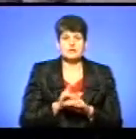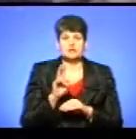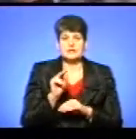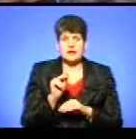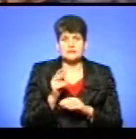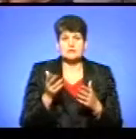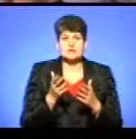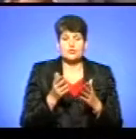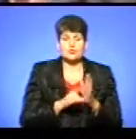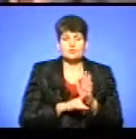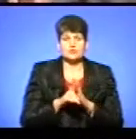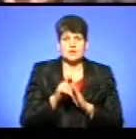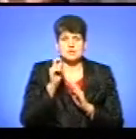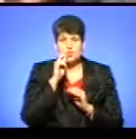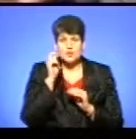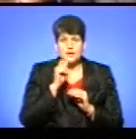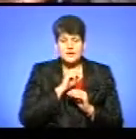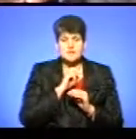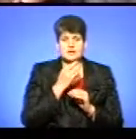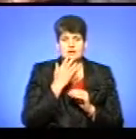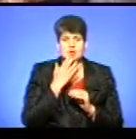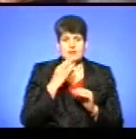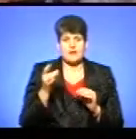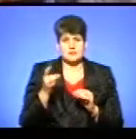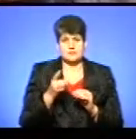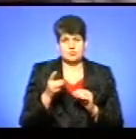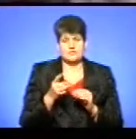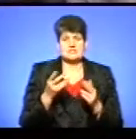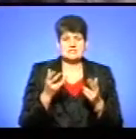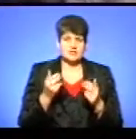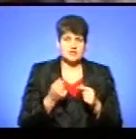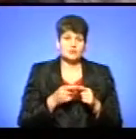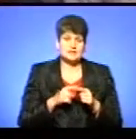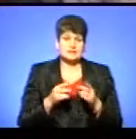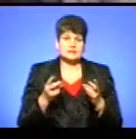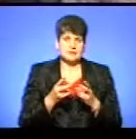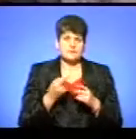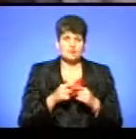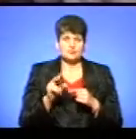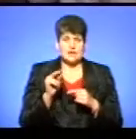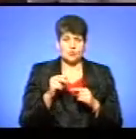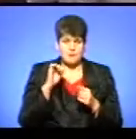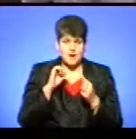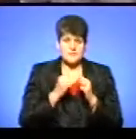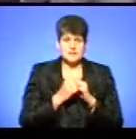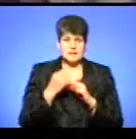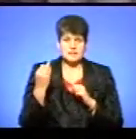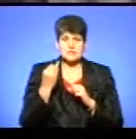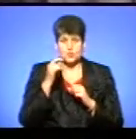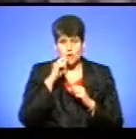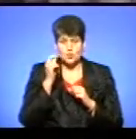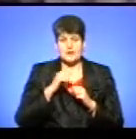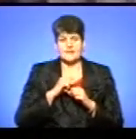якої розпочалася Українська, скажімо, Народна Республіка. Тому, звичайно, це треба теж цю дату пам'ятати. Історія